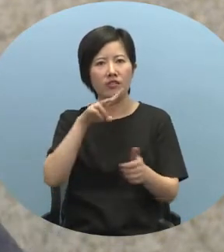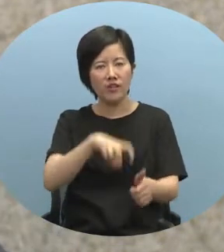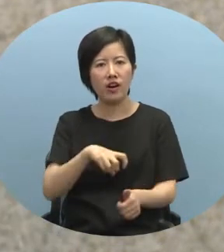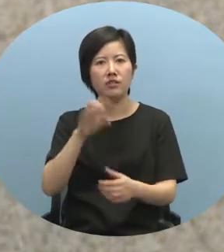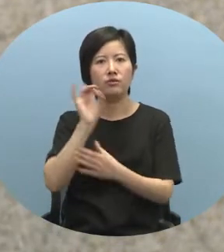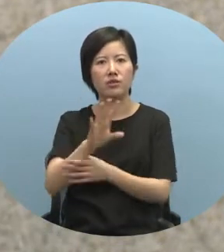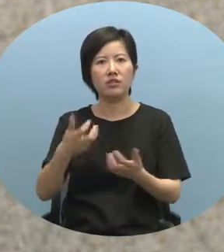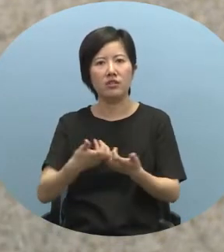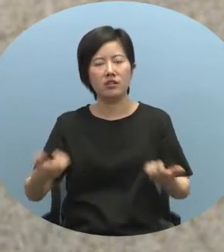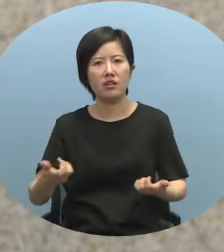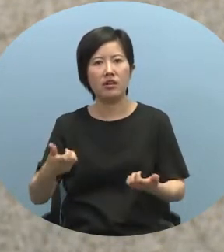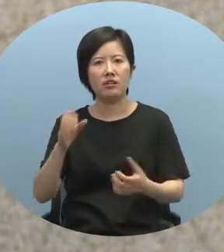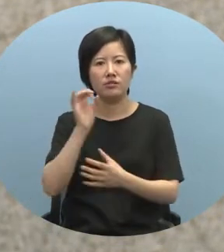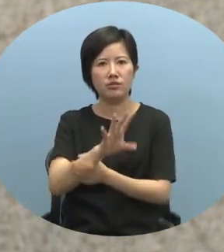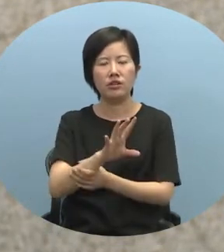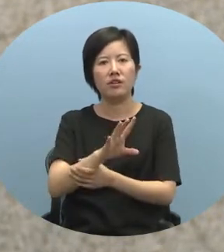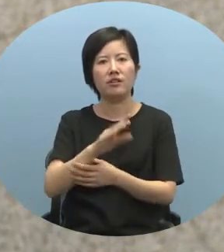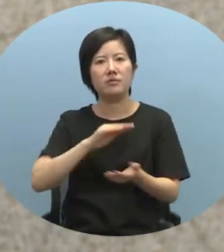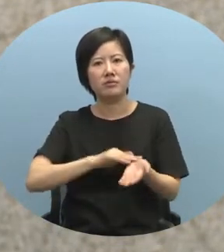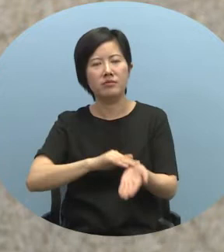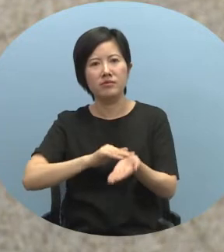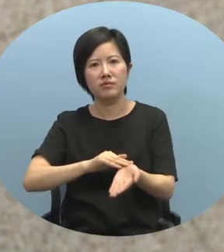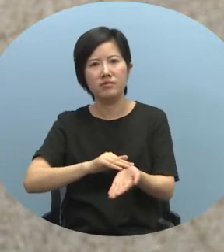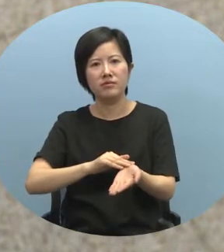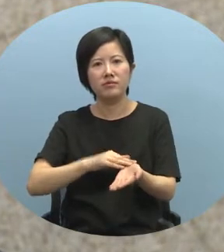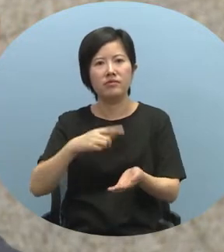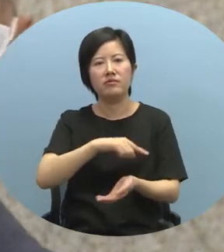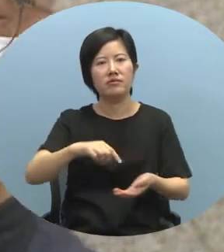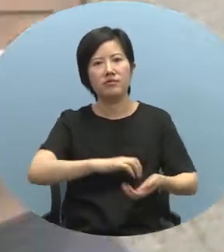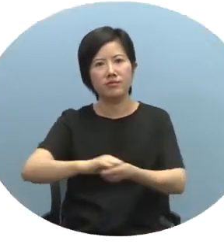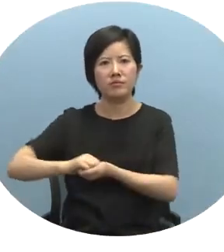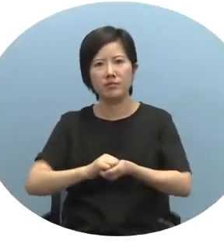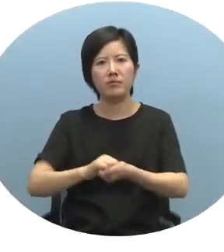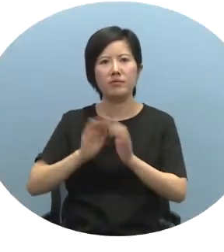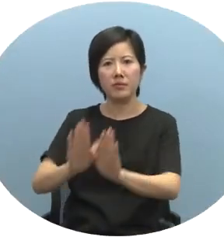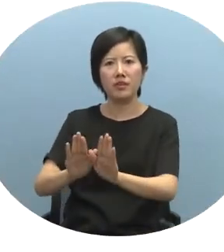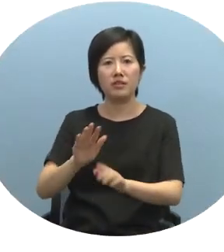發現早隔離早呢個痊癒咧，係可以幫助咧大家一齊同心抗疫嘅。